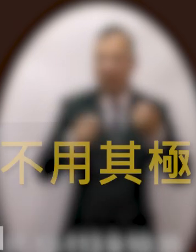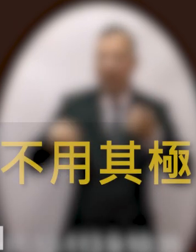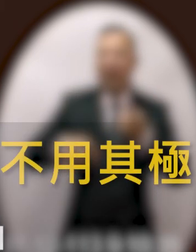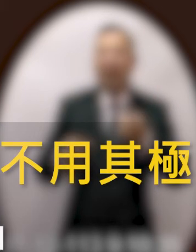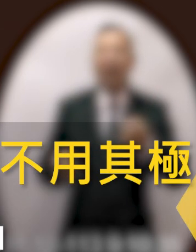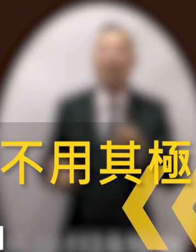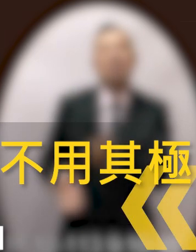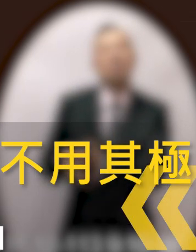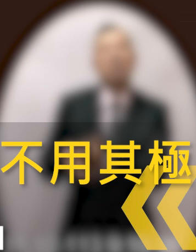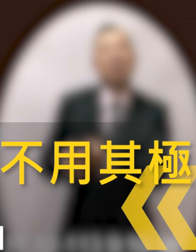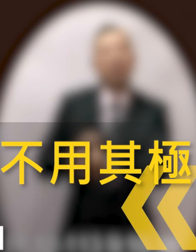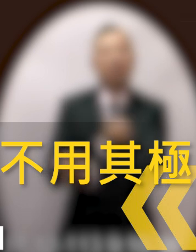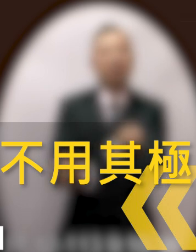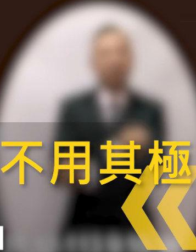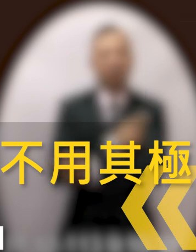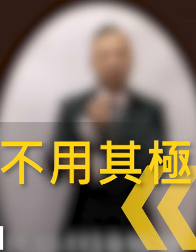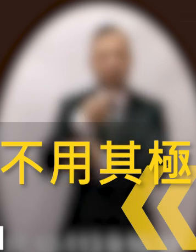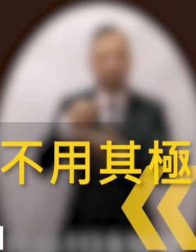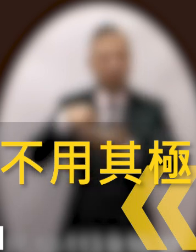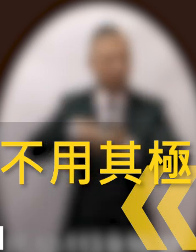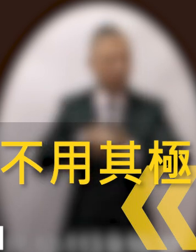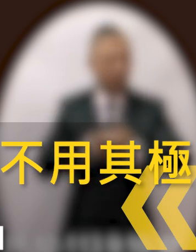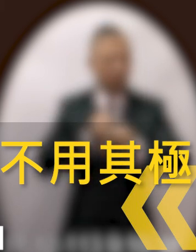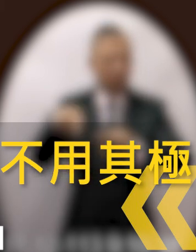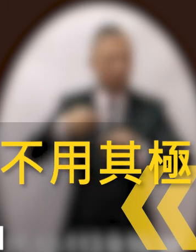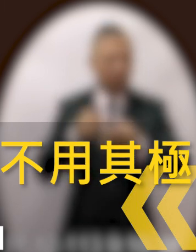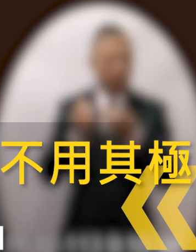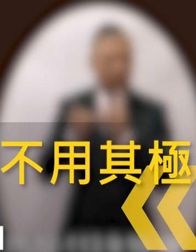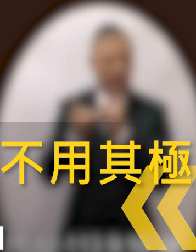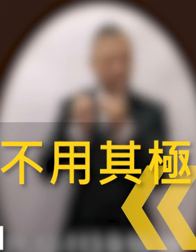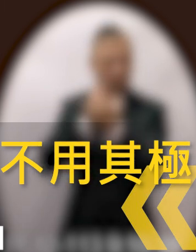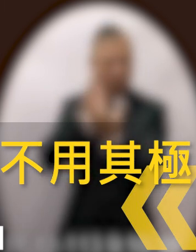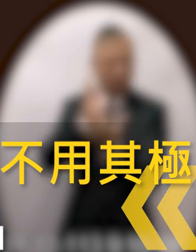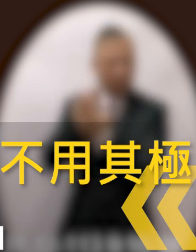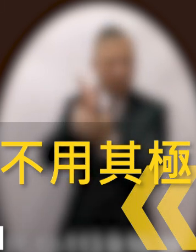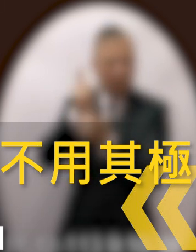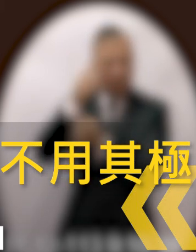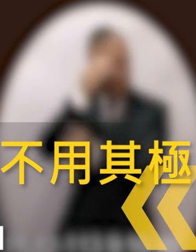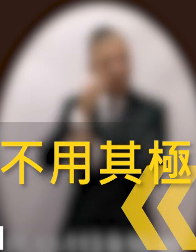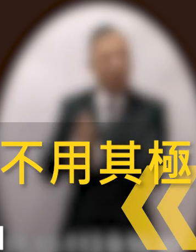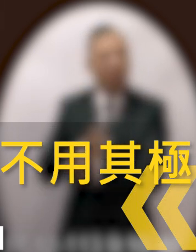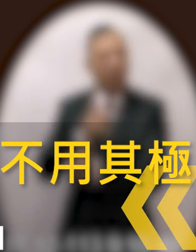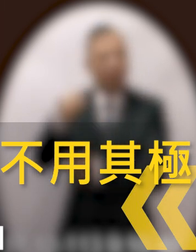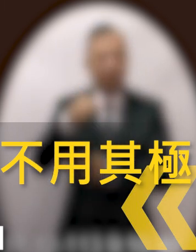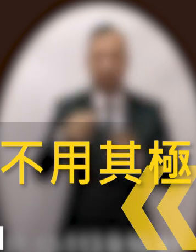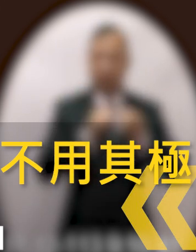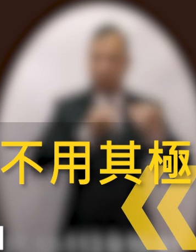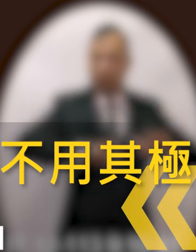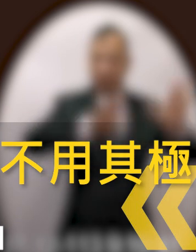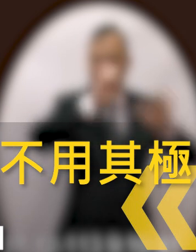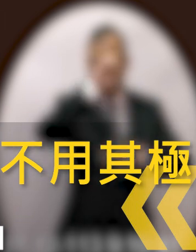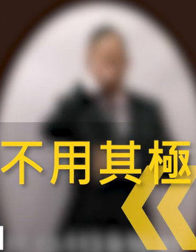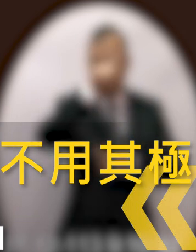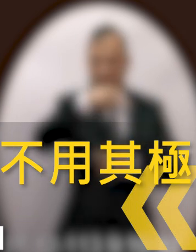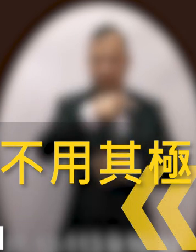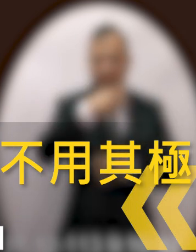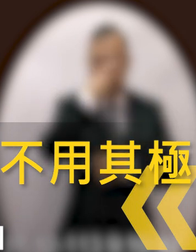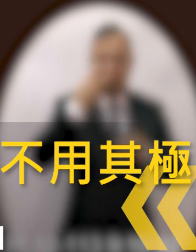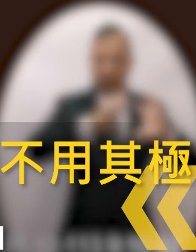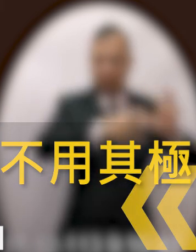欺下做行政指导，强行干预罢免查对作业。民进党赖清德、李进勇为了基